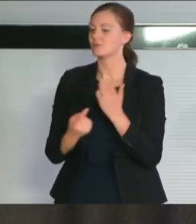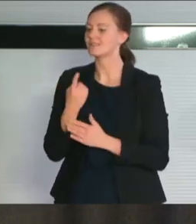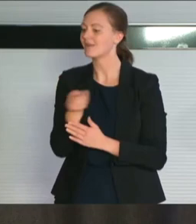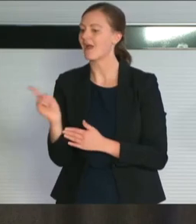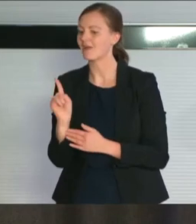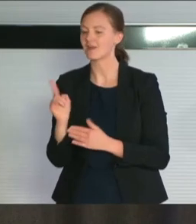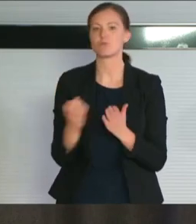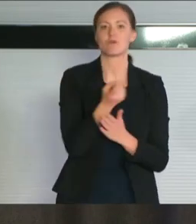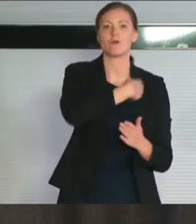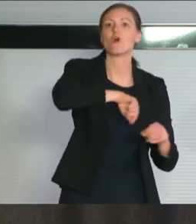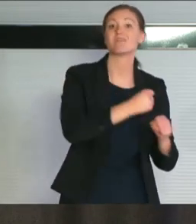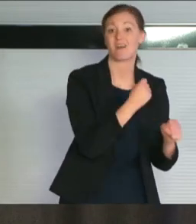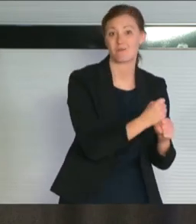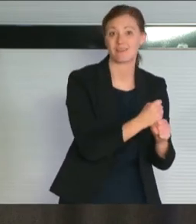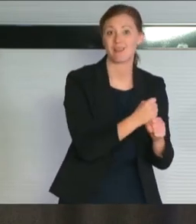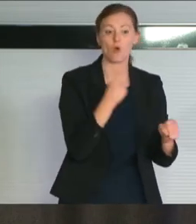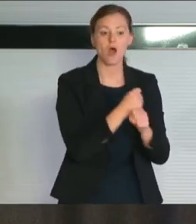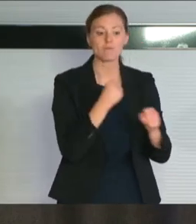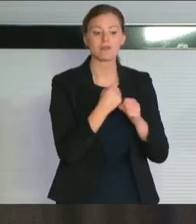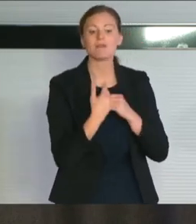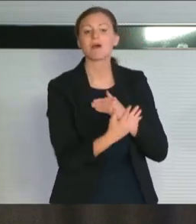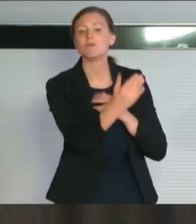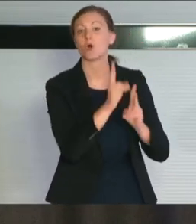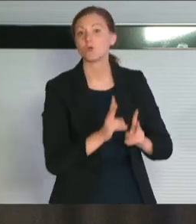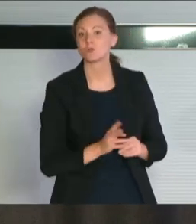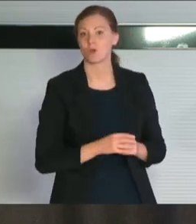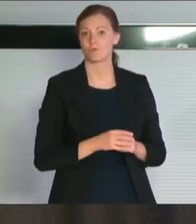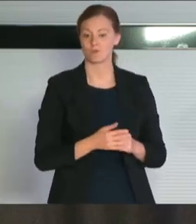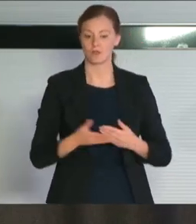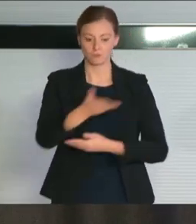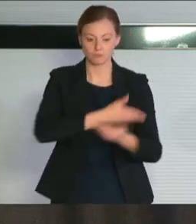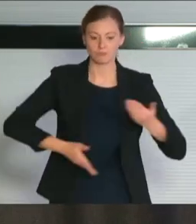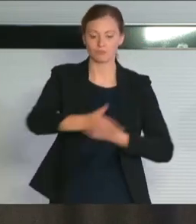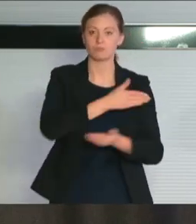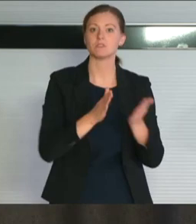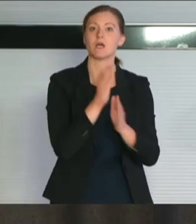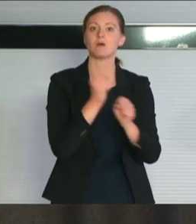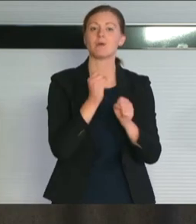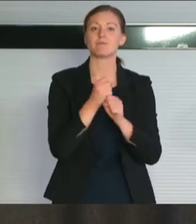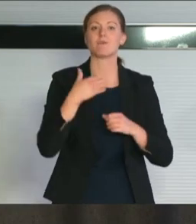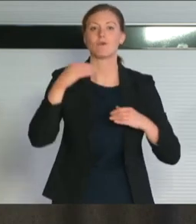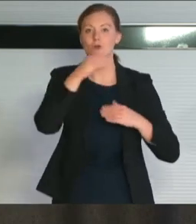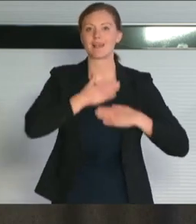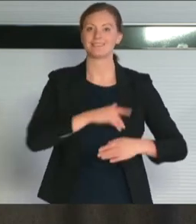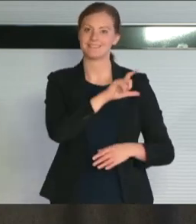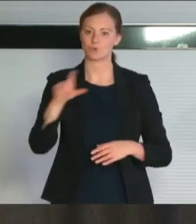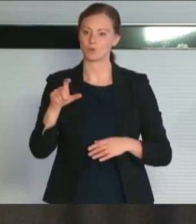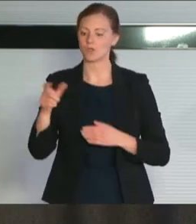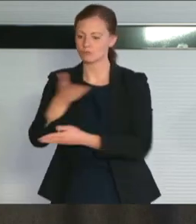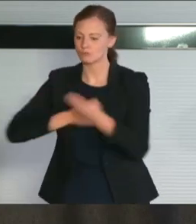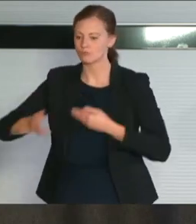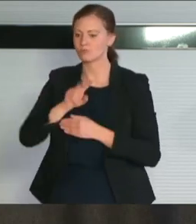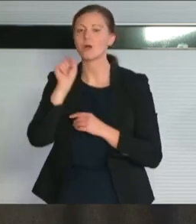arbeidet vi gjør nå, og i arbeidet som vi skal gjøre i morgen. Det løpende samarbeidet Folkeinstituttet har med sine utenlandske kolleger er